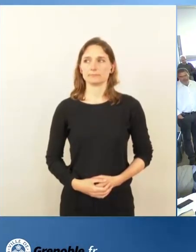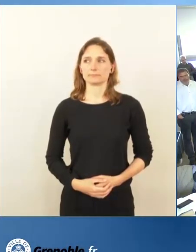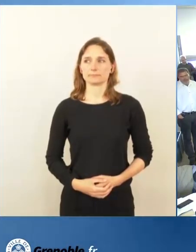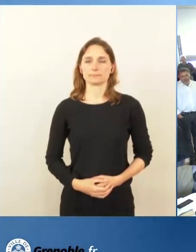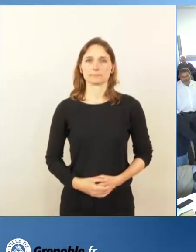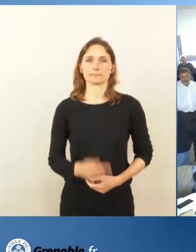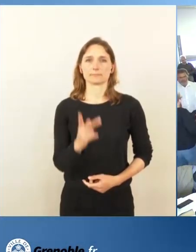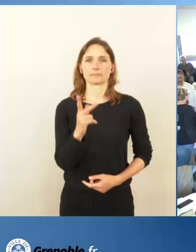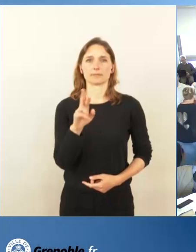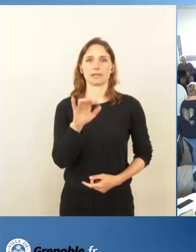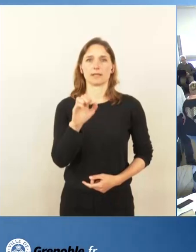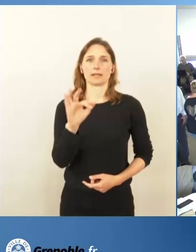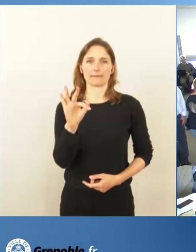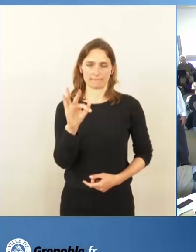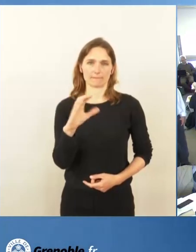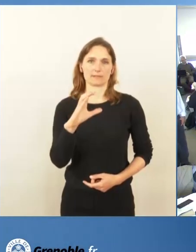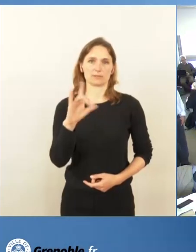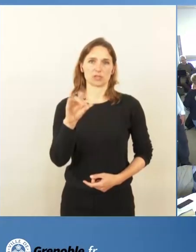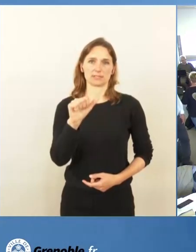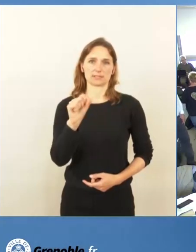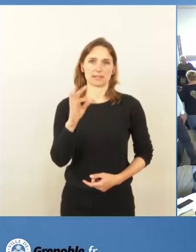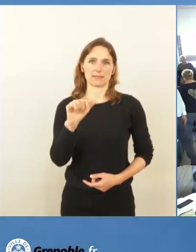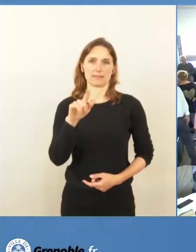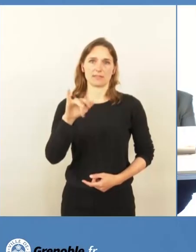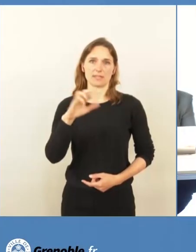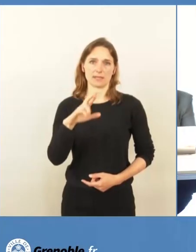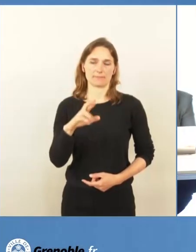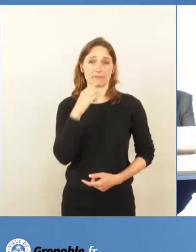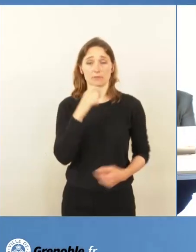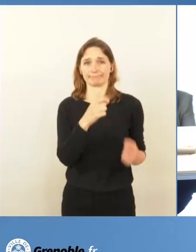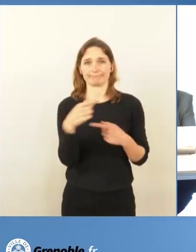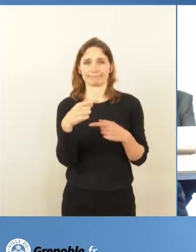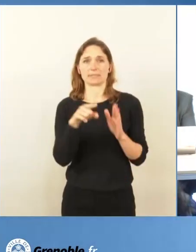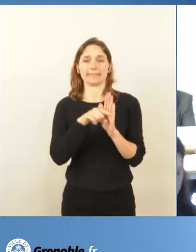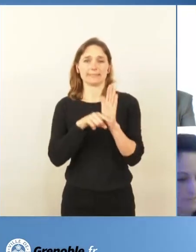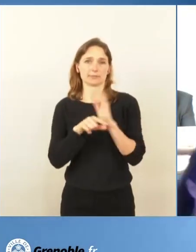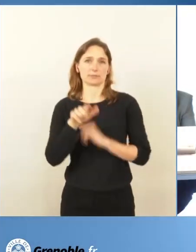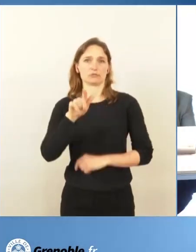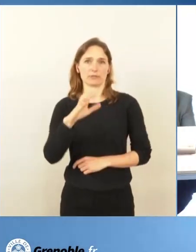criez chastagnier liste G blanc